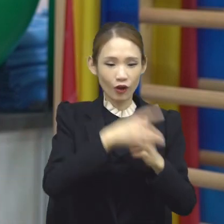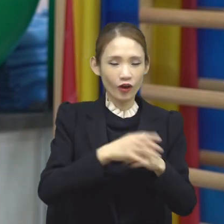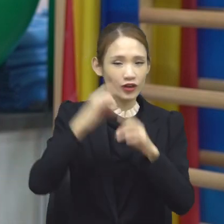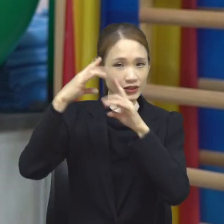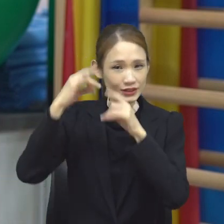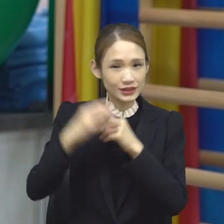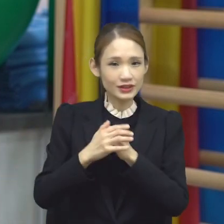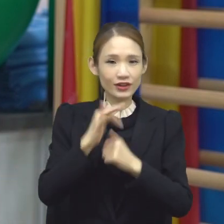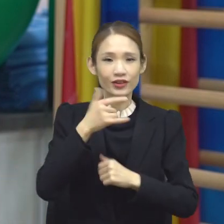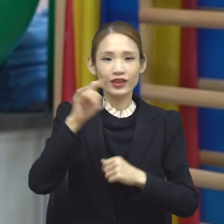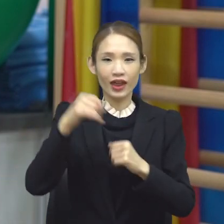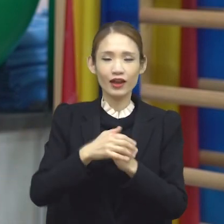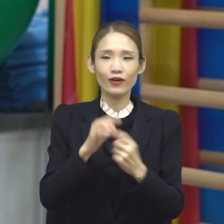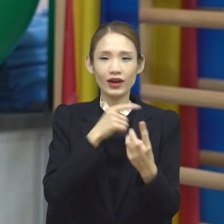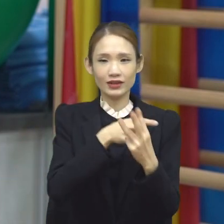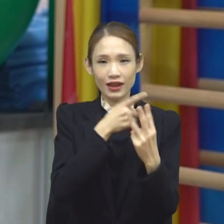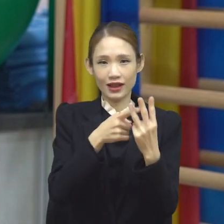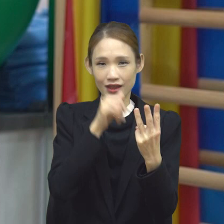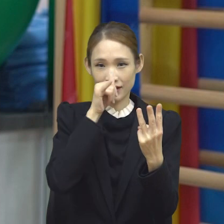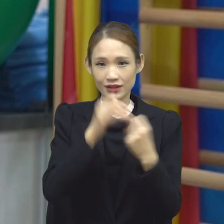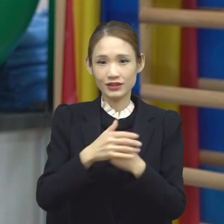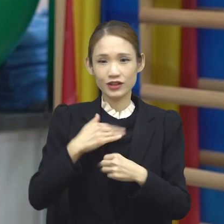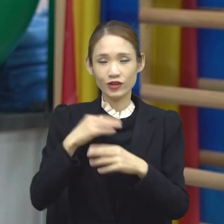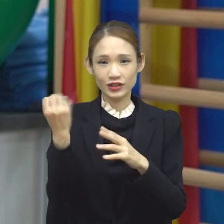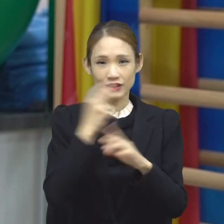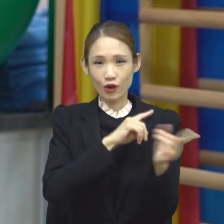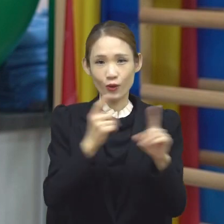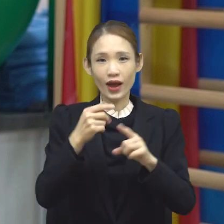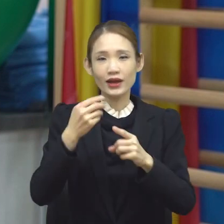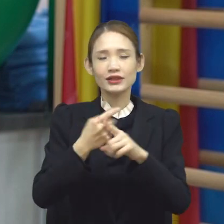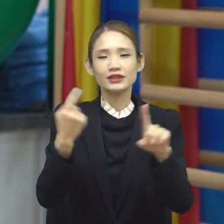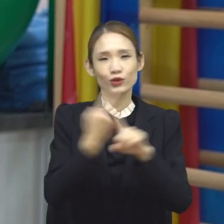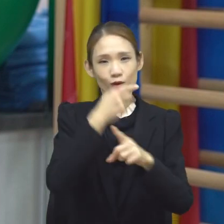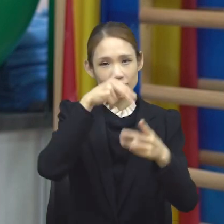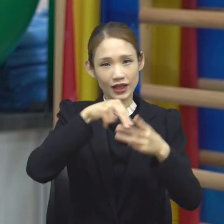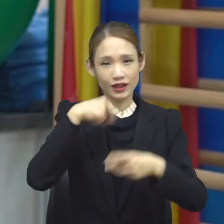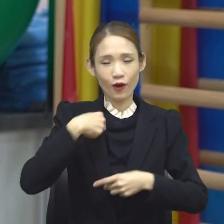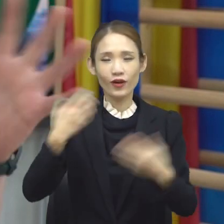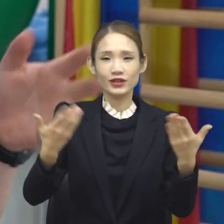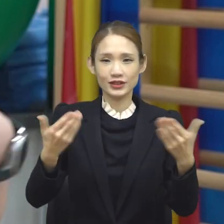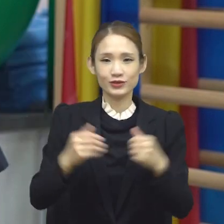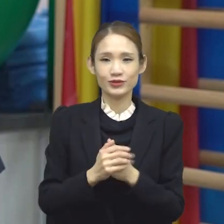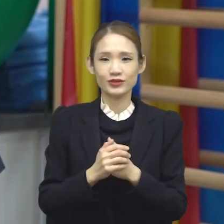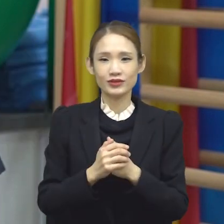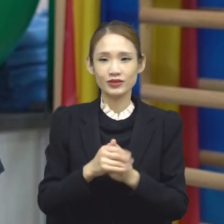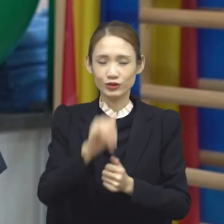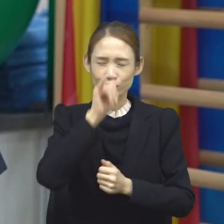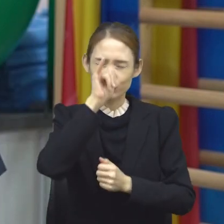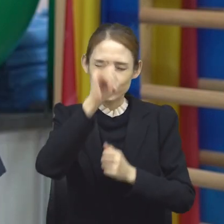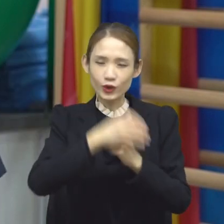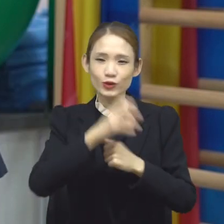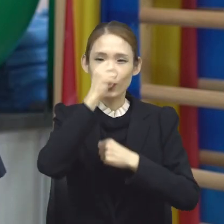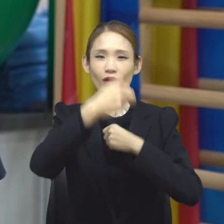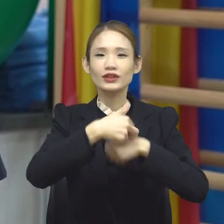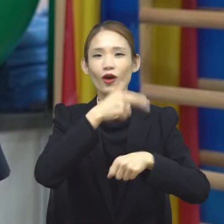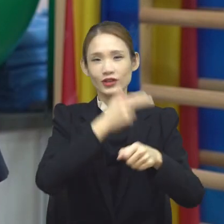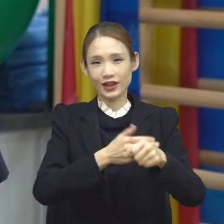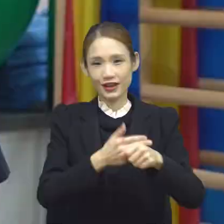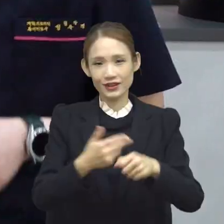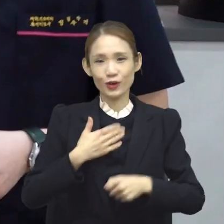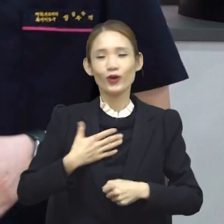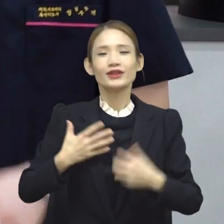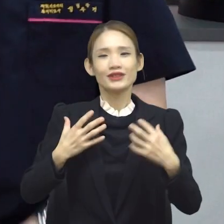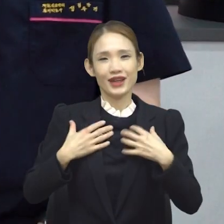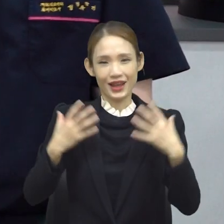신경외과, 내과 이렇게 했습니다. 그리고 이제 저는 재활치료센터에서 근무를 하고 있고요. 아무래도 우수한 의료진들과 또 제가